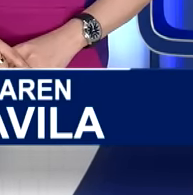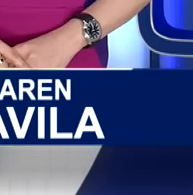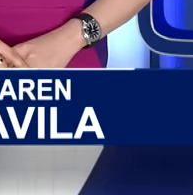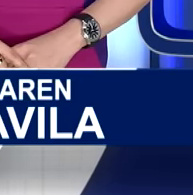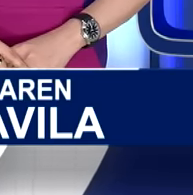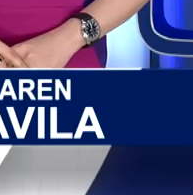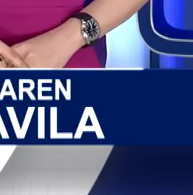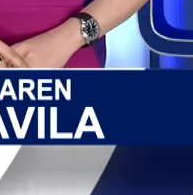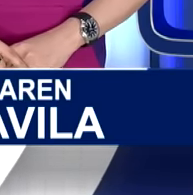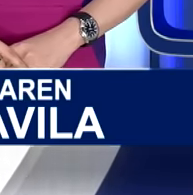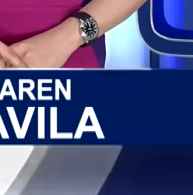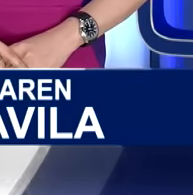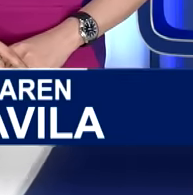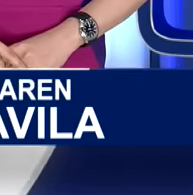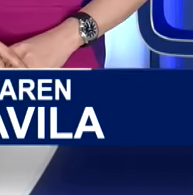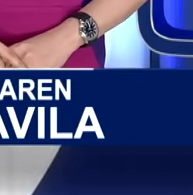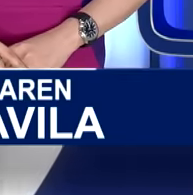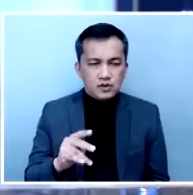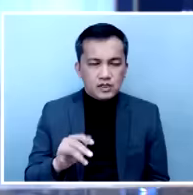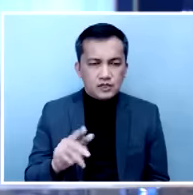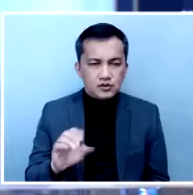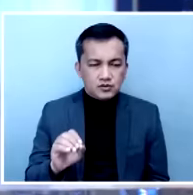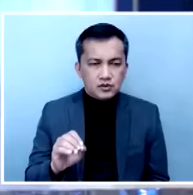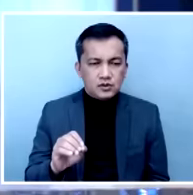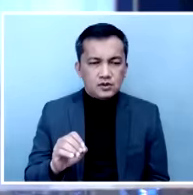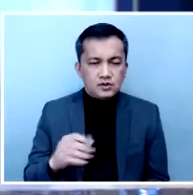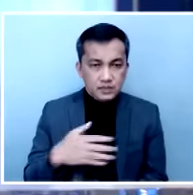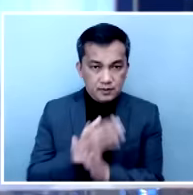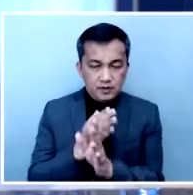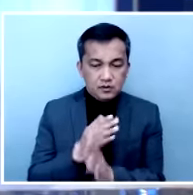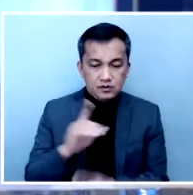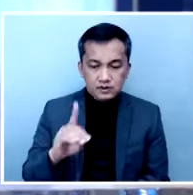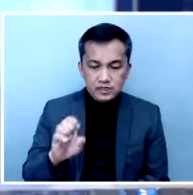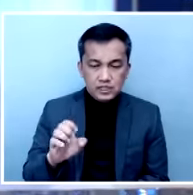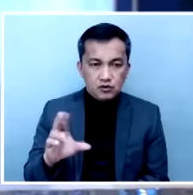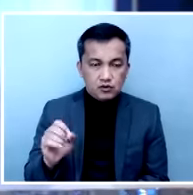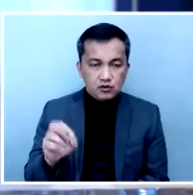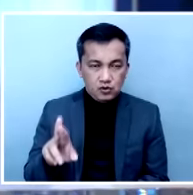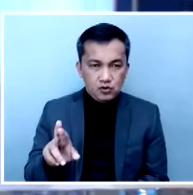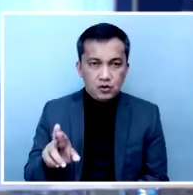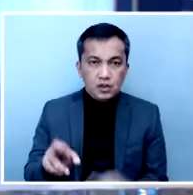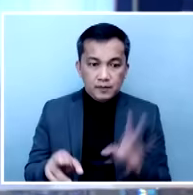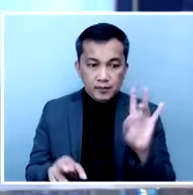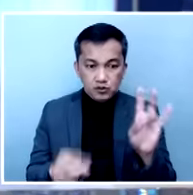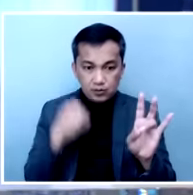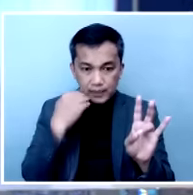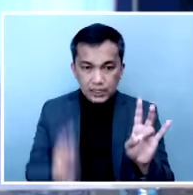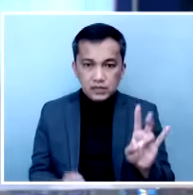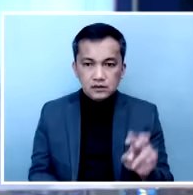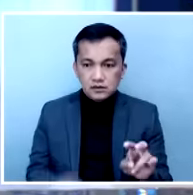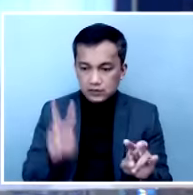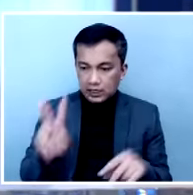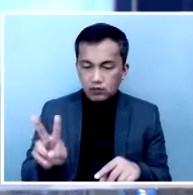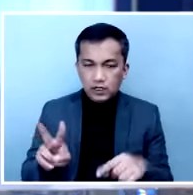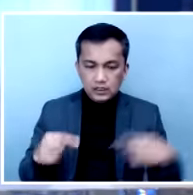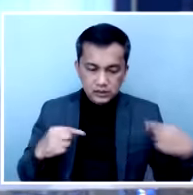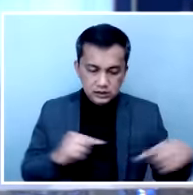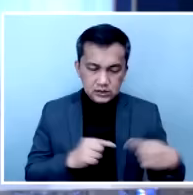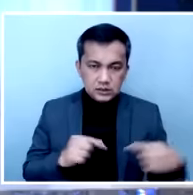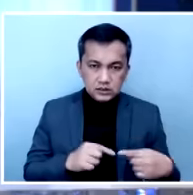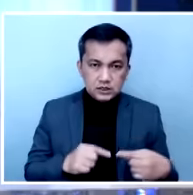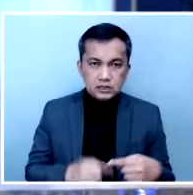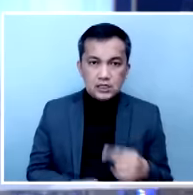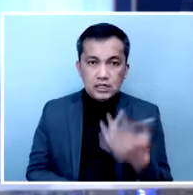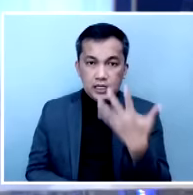Mantiwata, Mongkayo, Davao de Oro. Kung saan pito na ang patay, dalawa ang sugatan at nasa limang individual